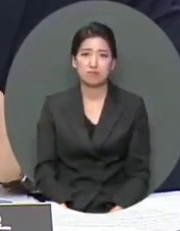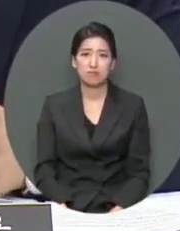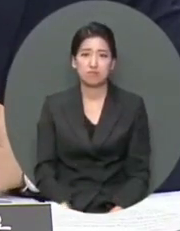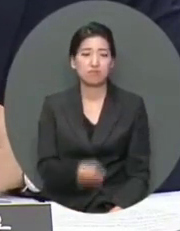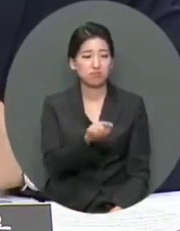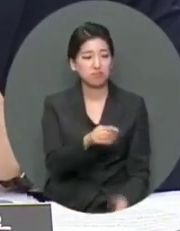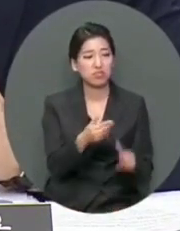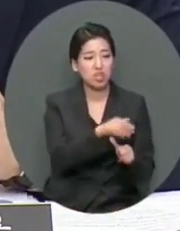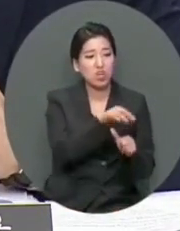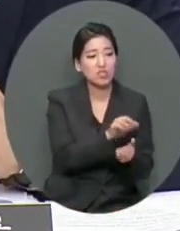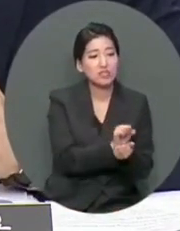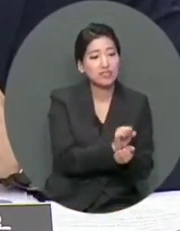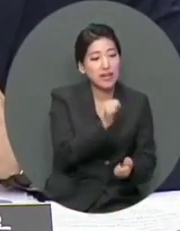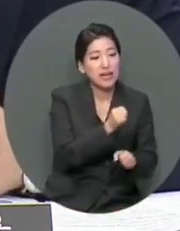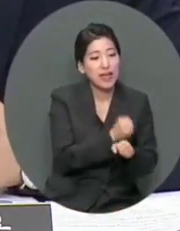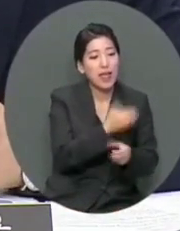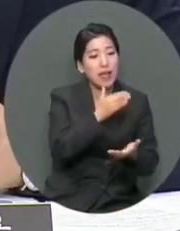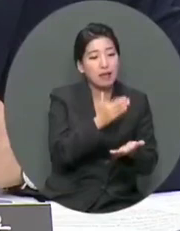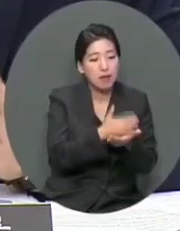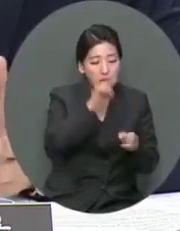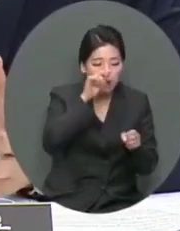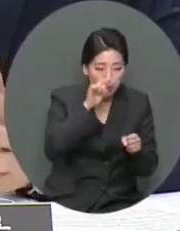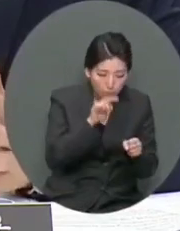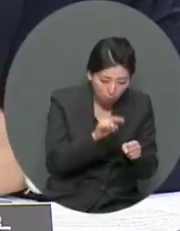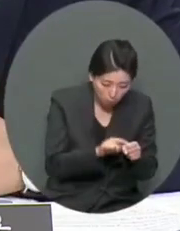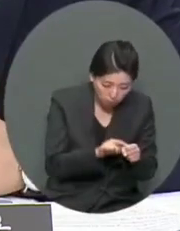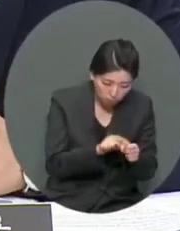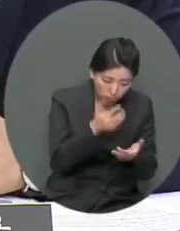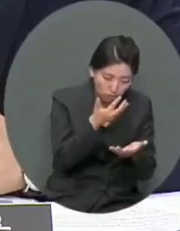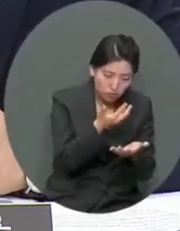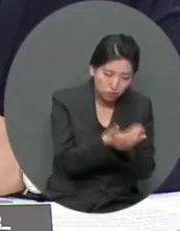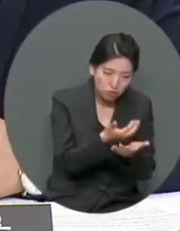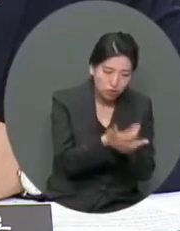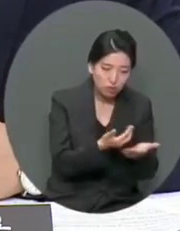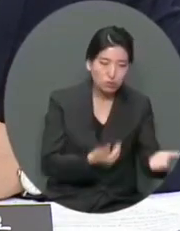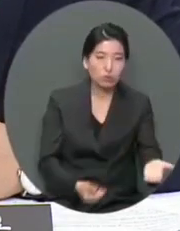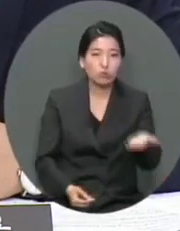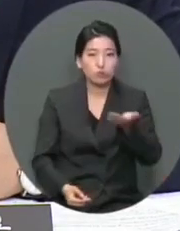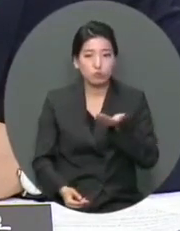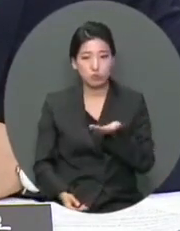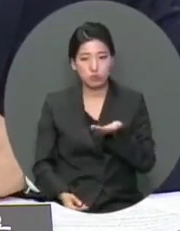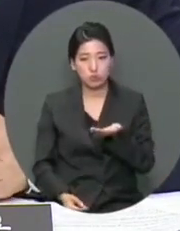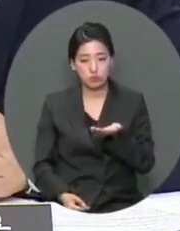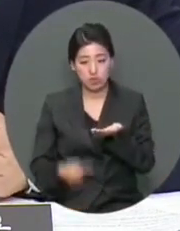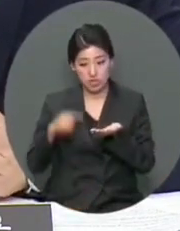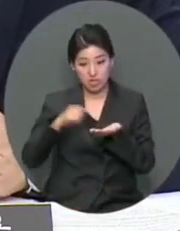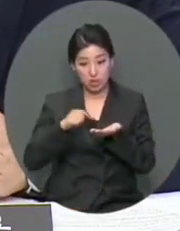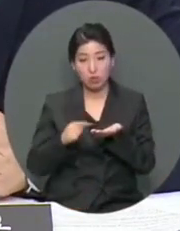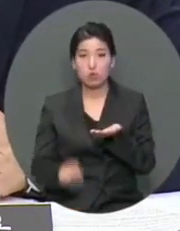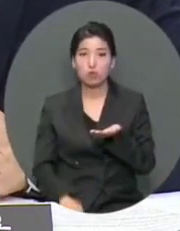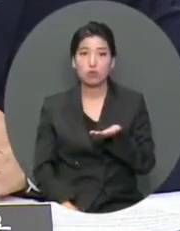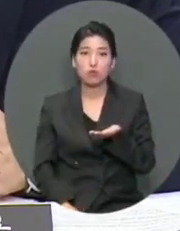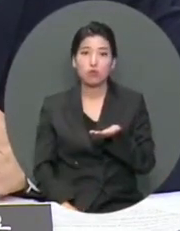영장 발부 여부를 판단하는 데 쓰라고 준 수사 기록을 네.